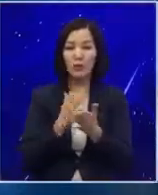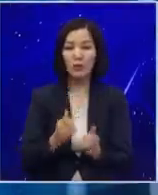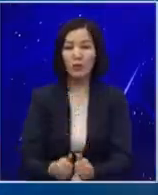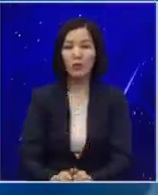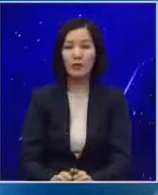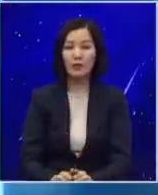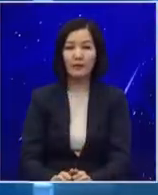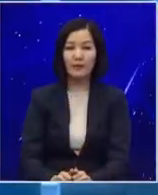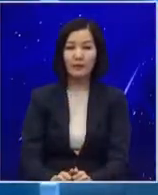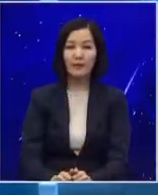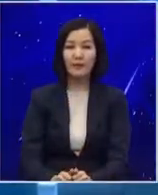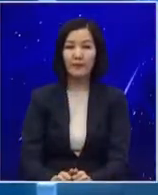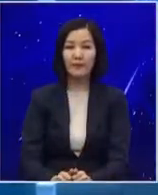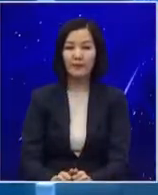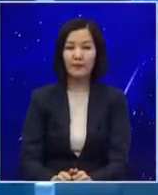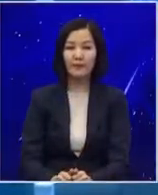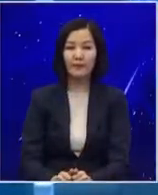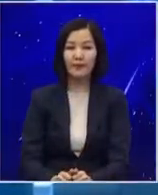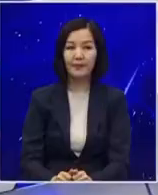Жетісу телеарнасы, Ақсу ауданынан.